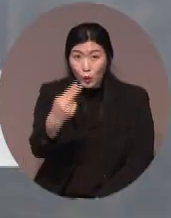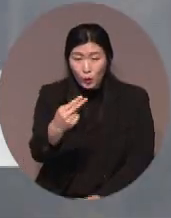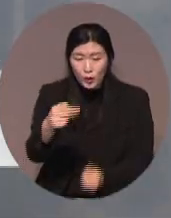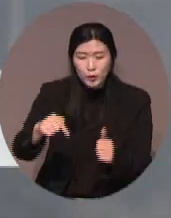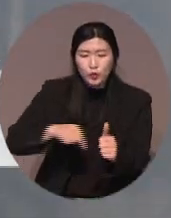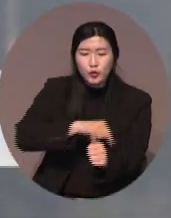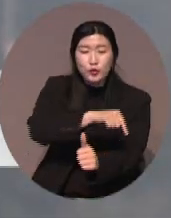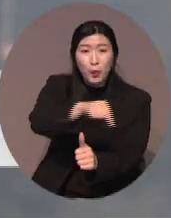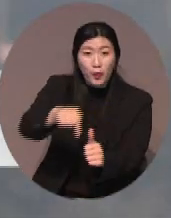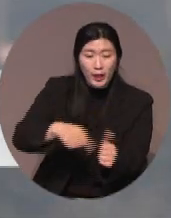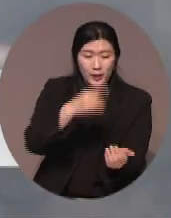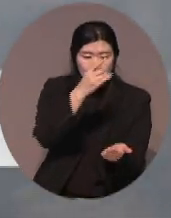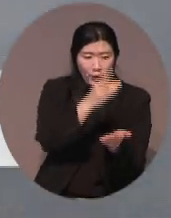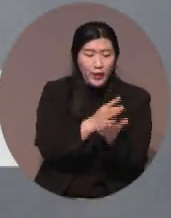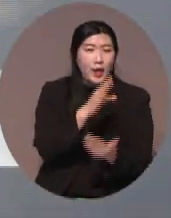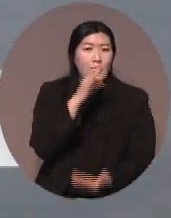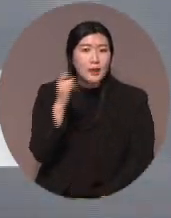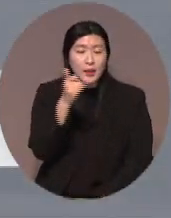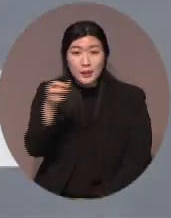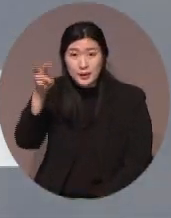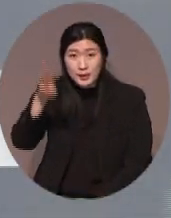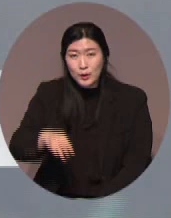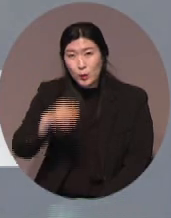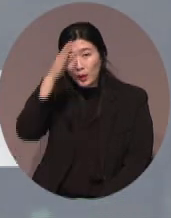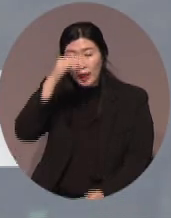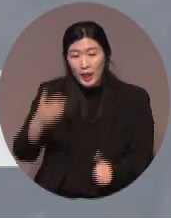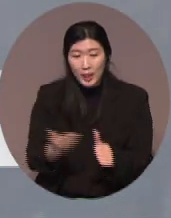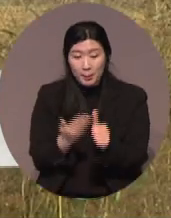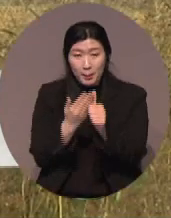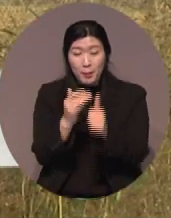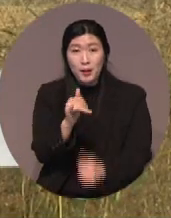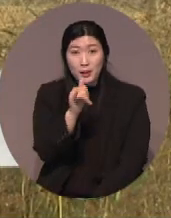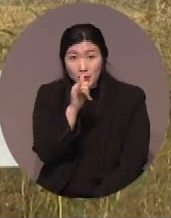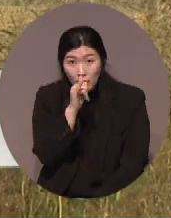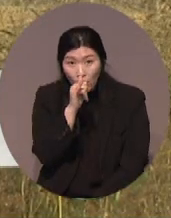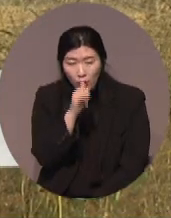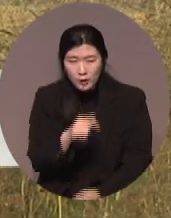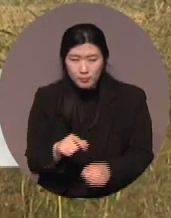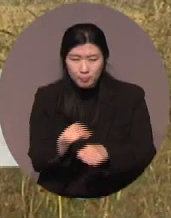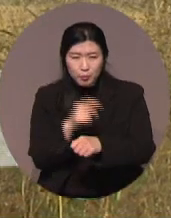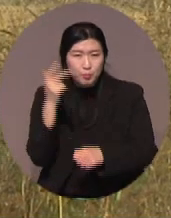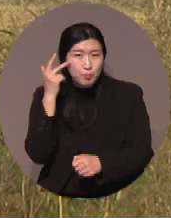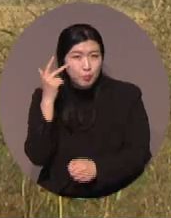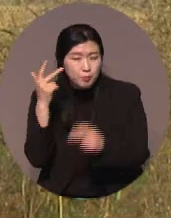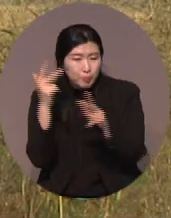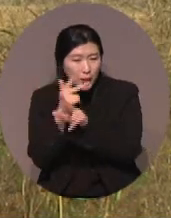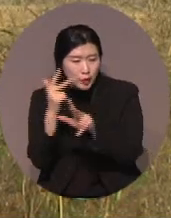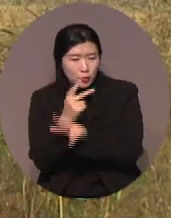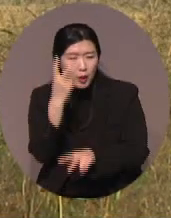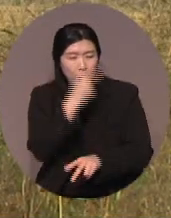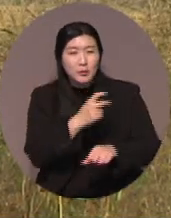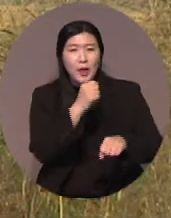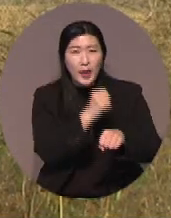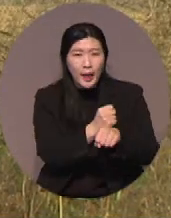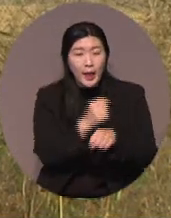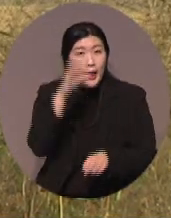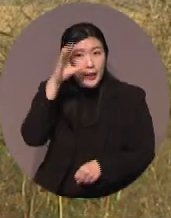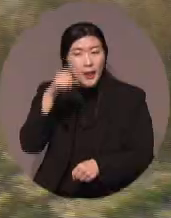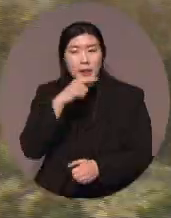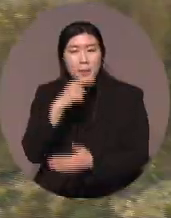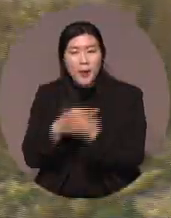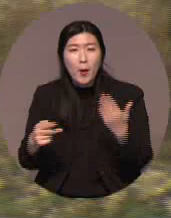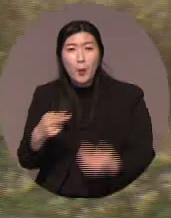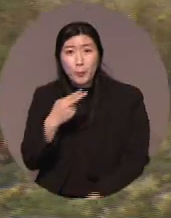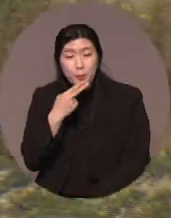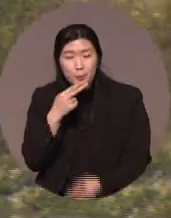인접한 천안과 아산 세종의 산란계 농장 19곳도 매주 한 차례 검사를 진행하는 등 달걀